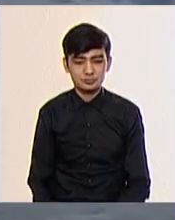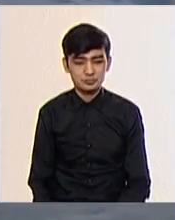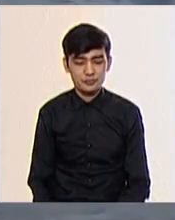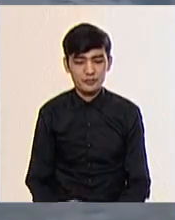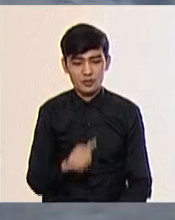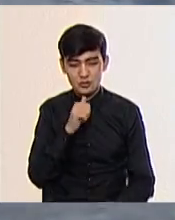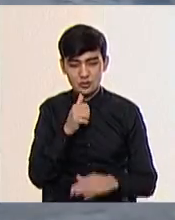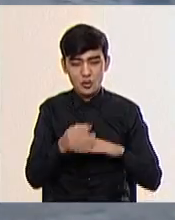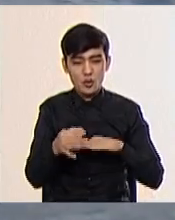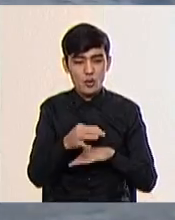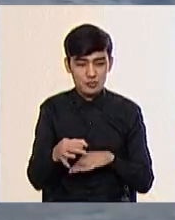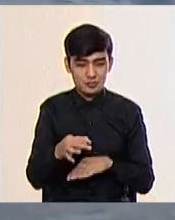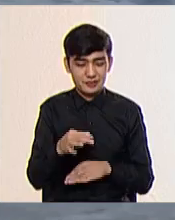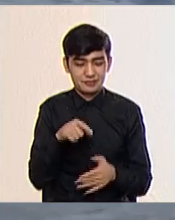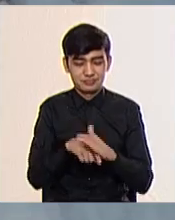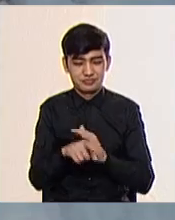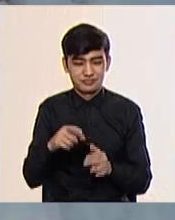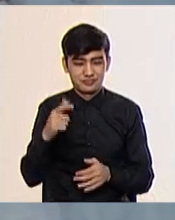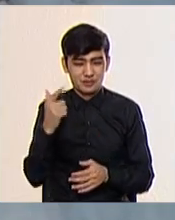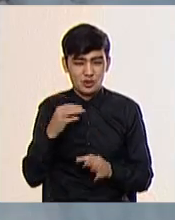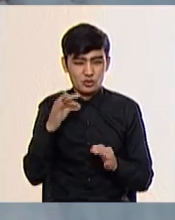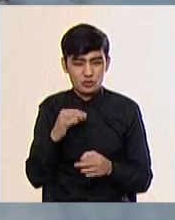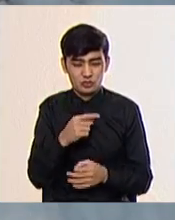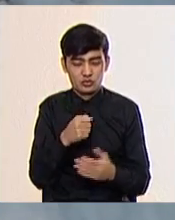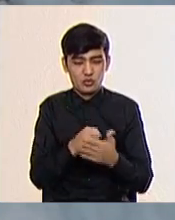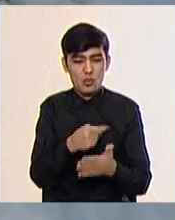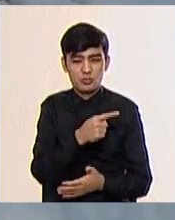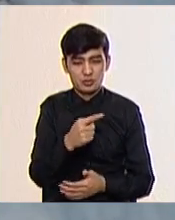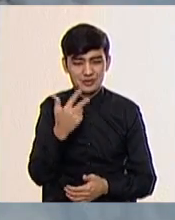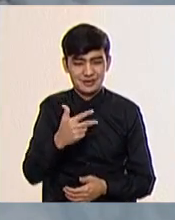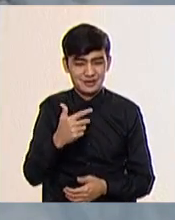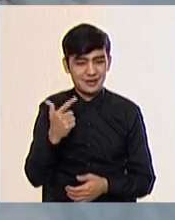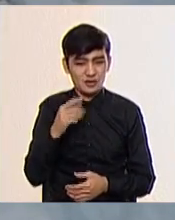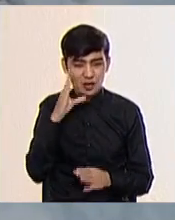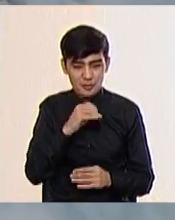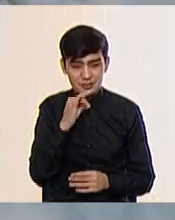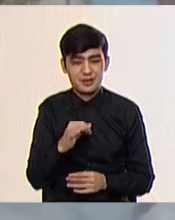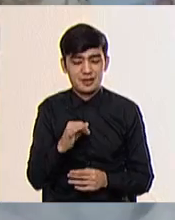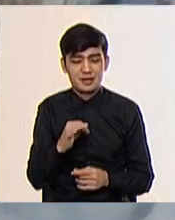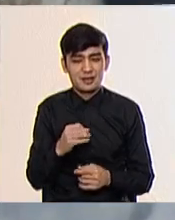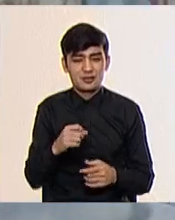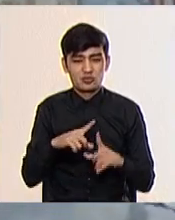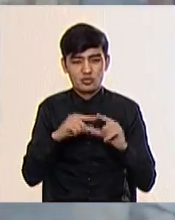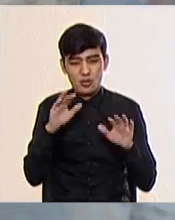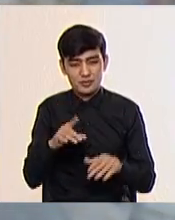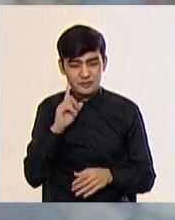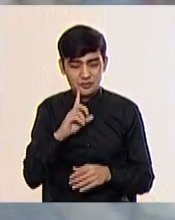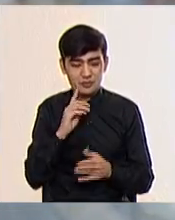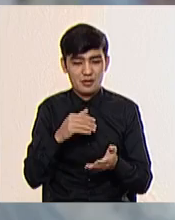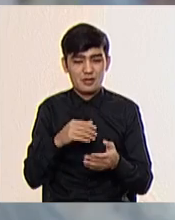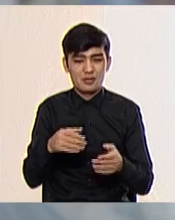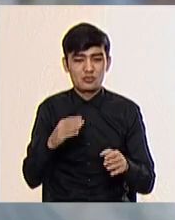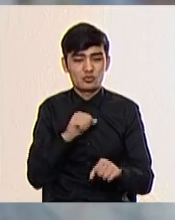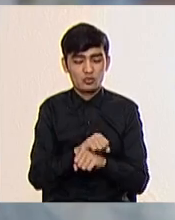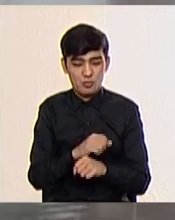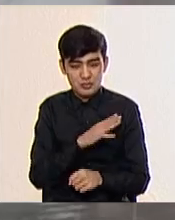В Кустанайской области столбик термометра опустился до минус 30 градусов по Цельсию, поэтому занятия в школах отменили. В ближайшие три